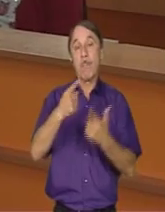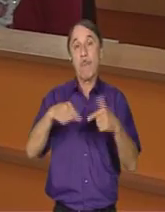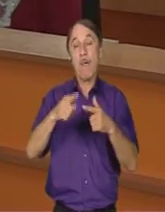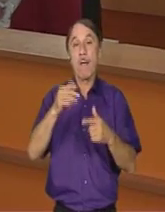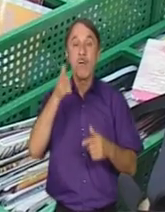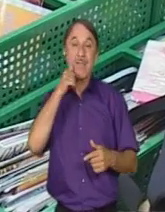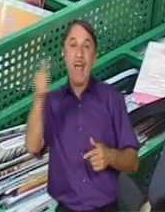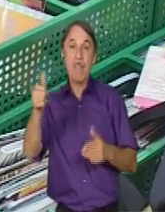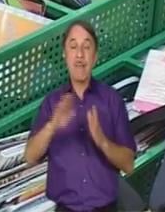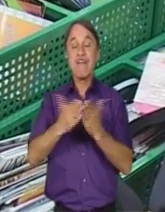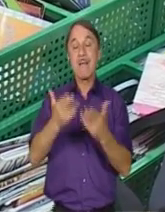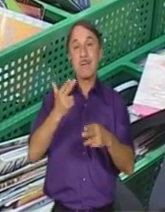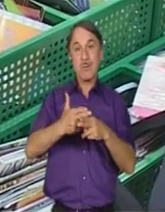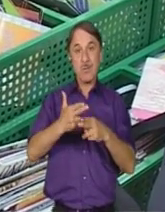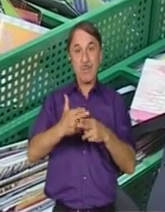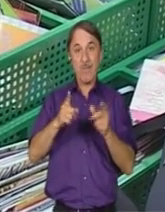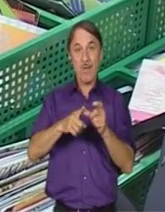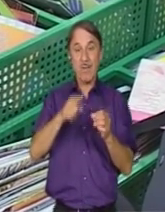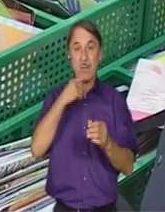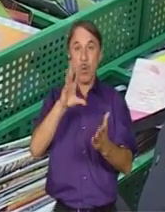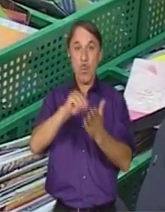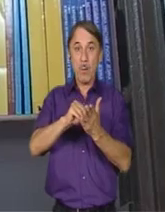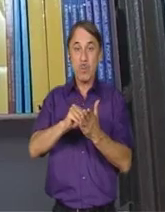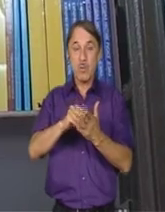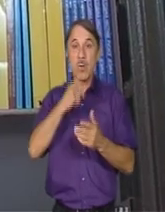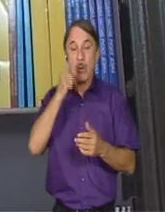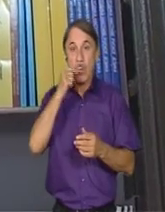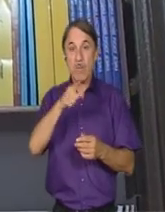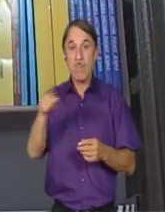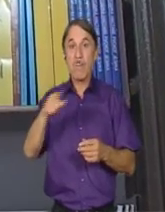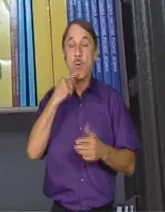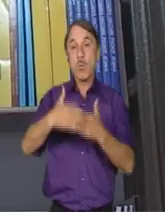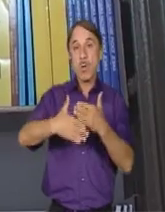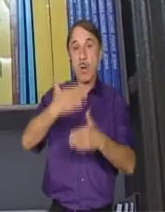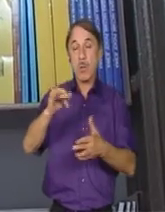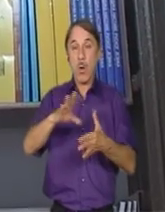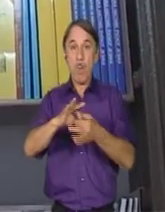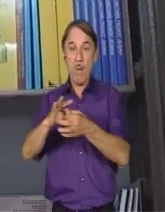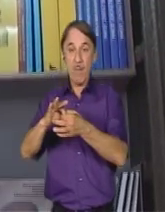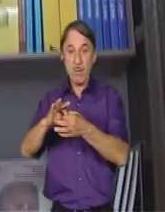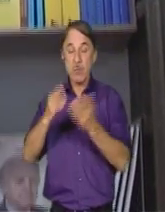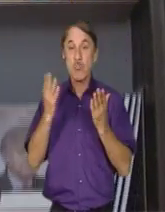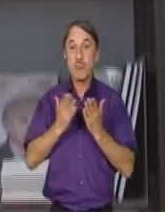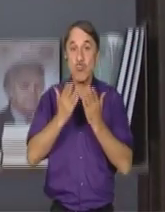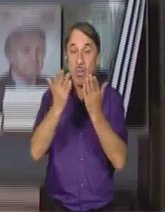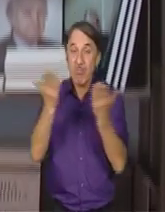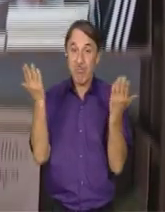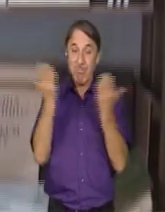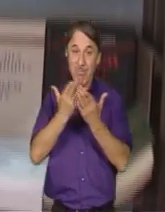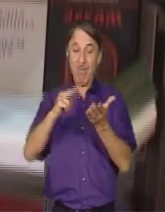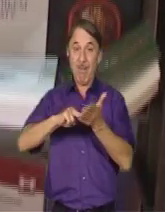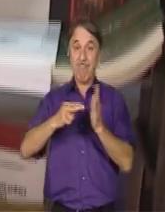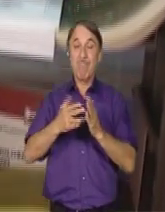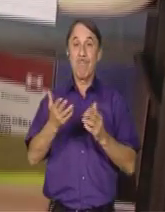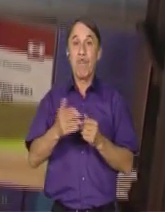povodom Dana knjige ili u ovom slučaju Noći knjige obeležene prošle nedelje u našem gradu. Obavezno je i pitanje koliko cena knjige